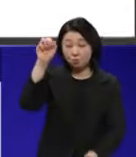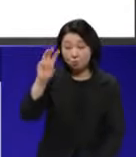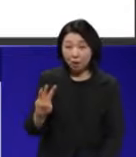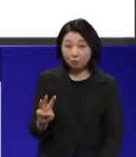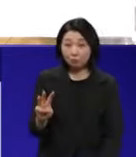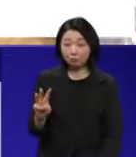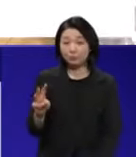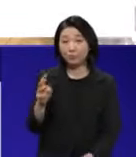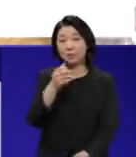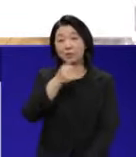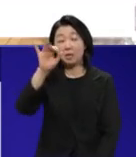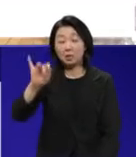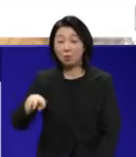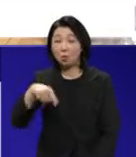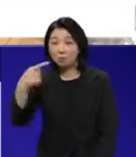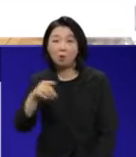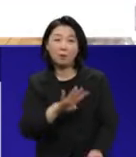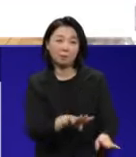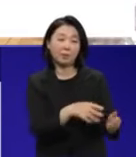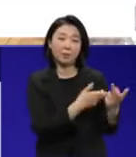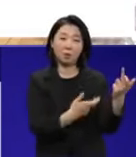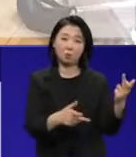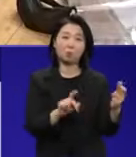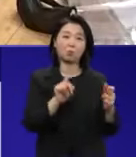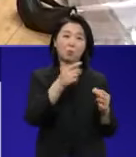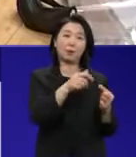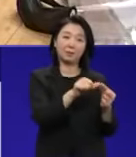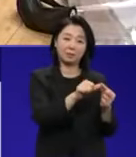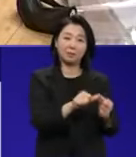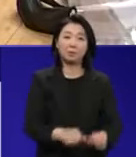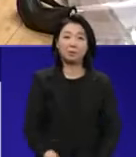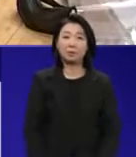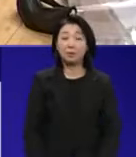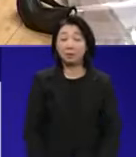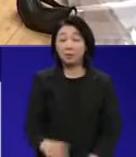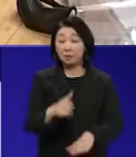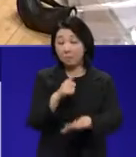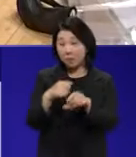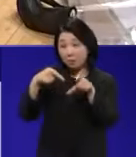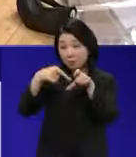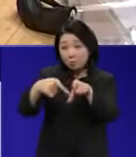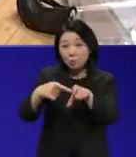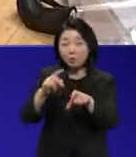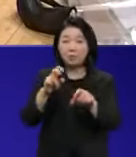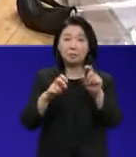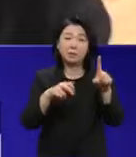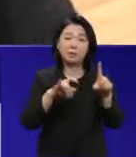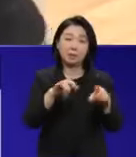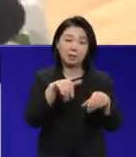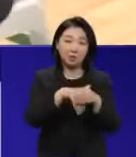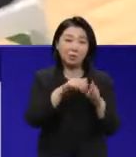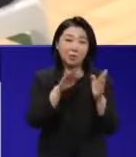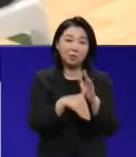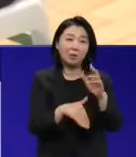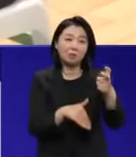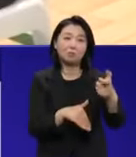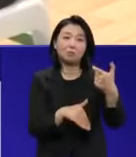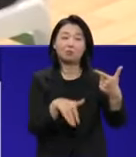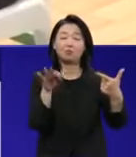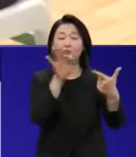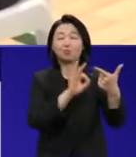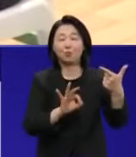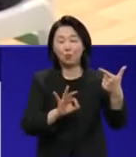이어 다섯 번째로 높은 사전 투표율입니다. 최종 투표율이 지난 21대 국회의원 선거 때